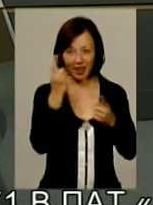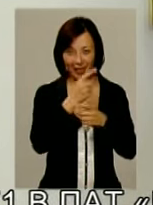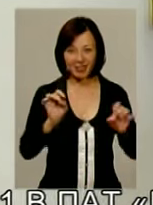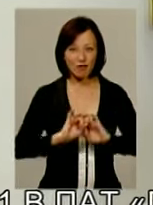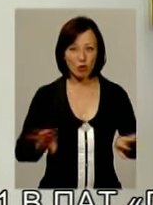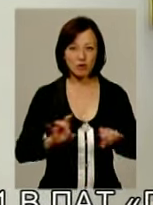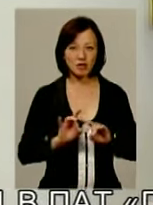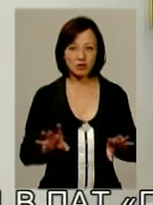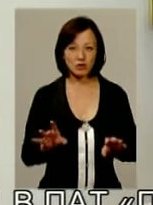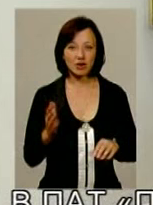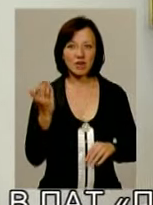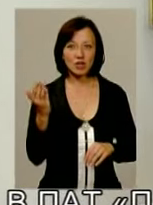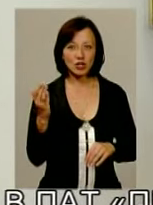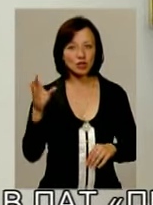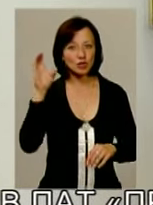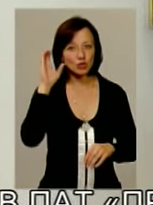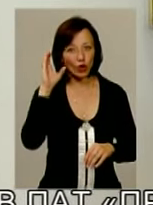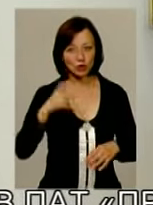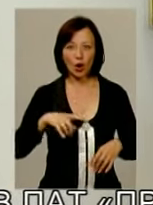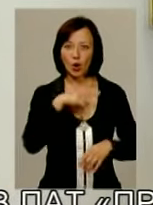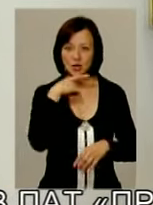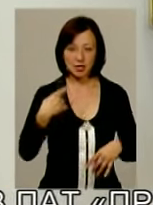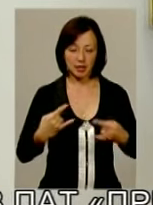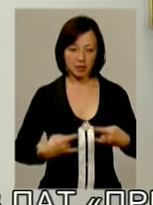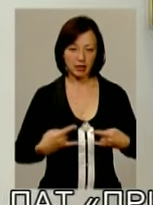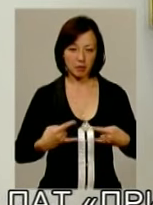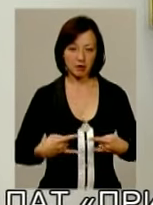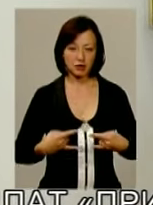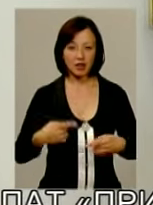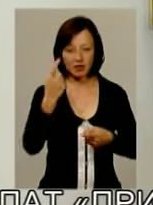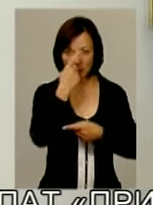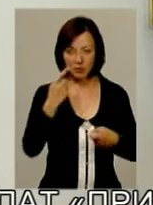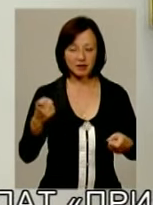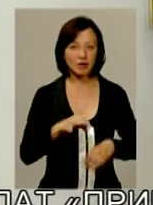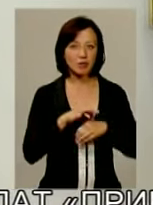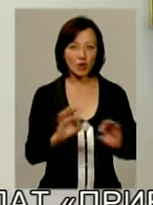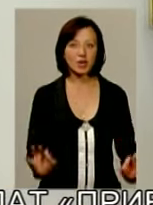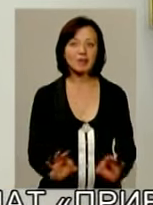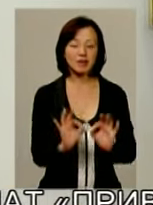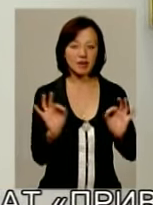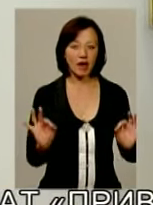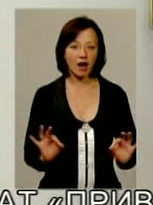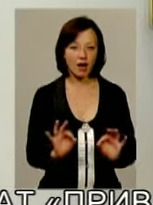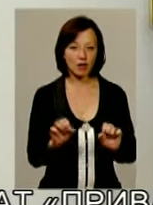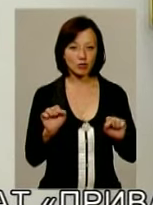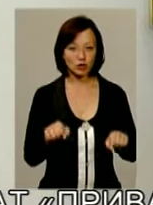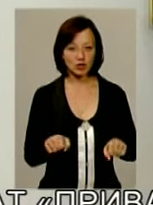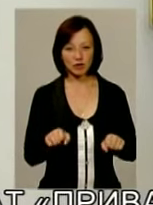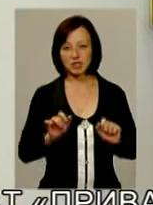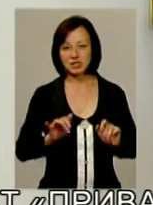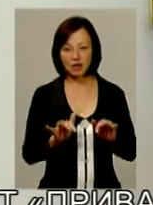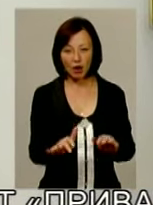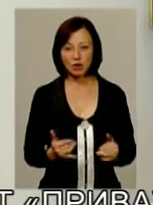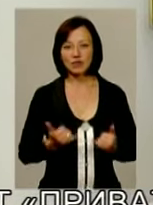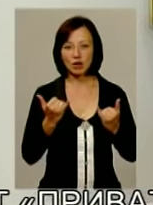інформаційно в них працюють російське телебачення. Інформаційно не проводиться ніяких таких можливих заходів для того,